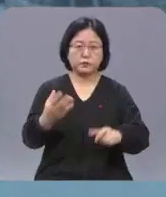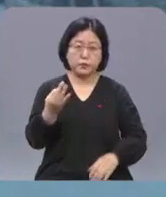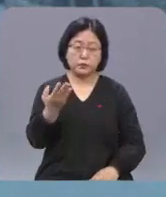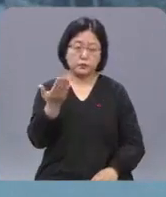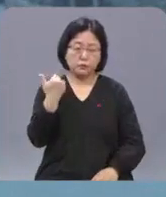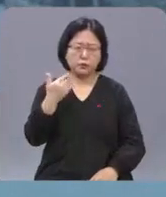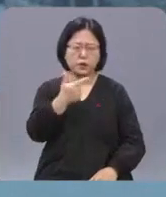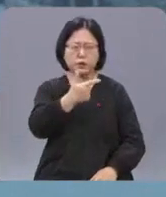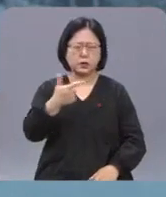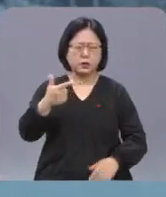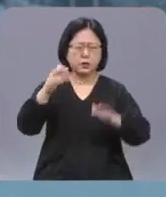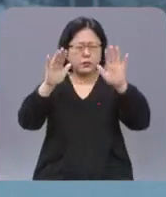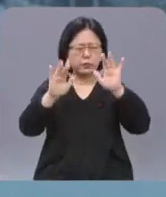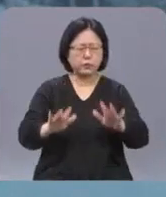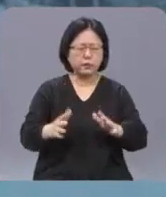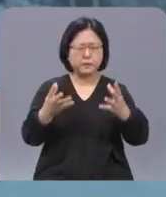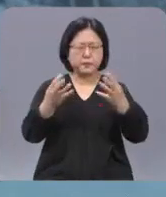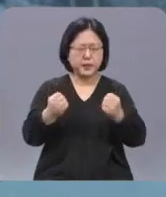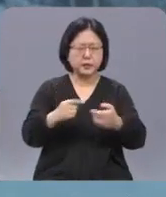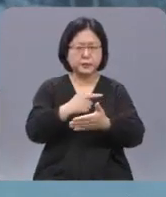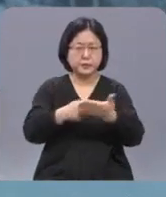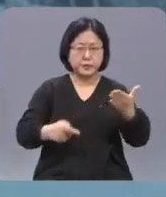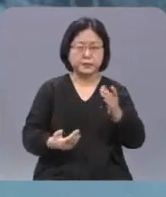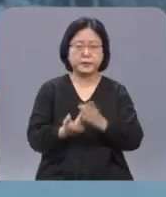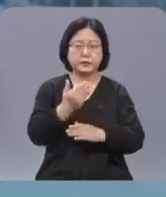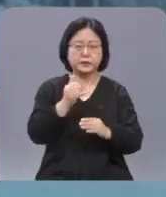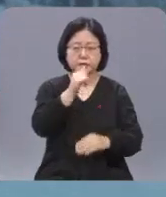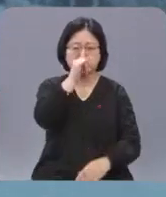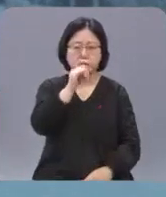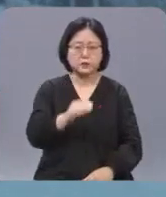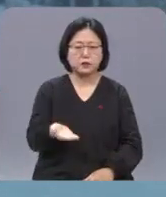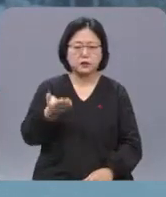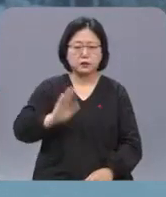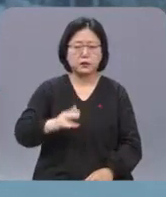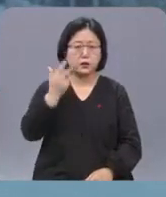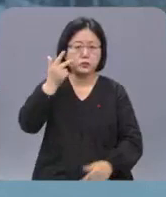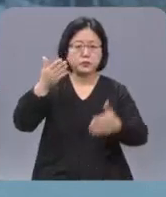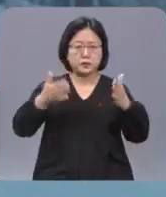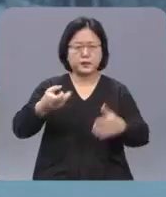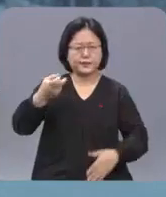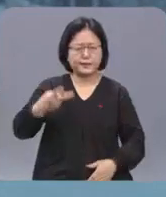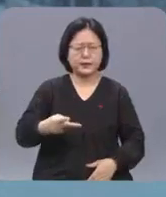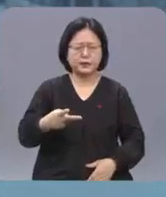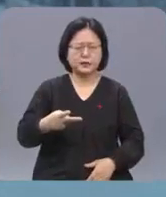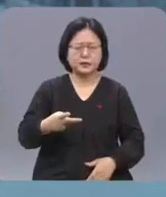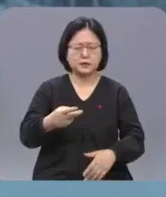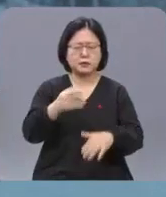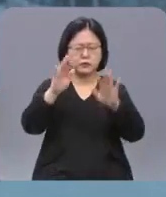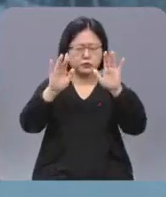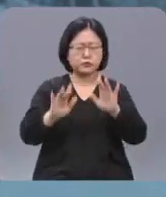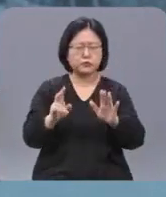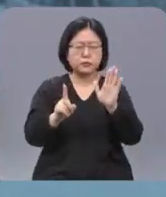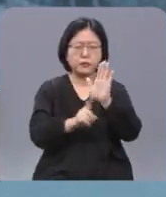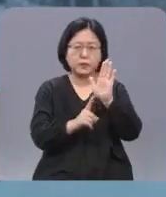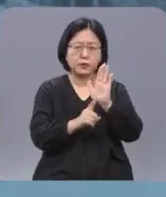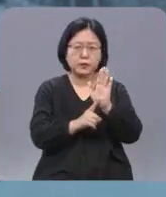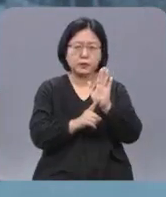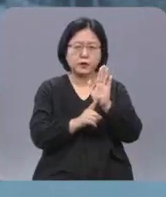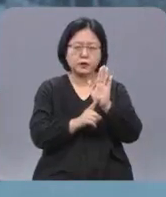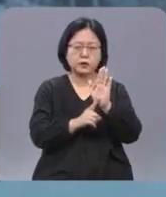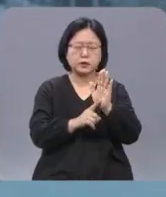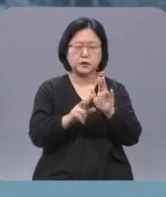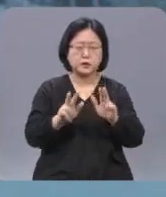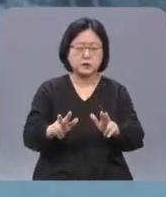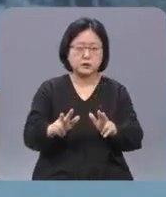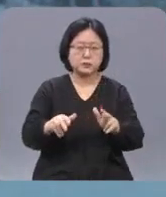며칠 전에도 폭설이 내려서 크고 작은 피해가 있었습니다 그런데 일주일 만에 또다시 폭설이 예보되면서 긴장감 속에